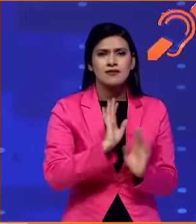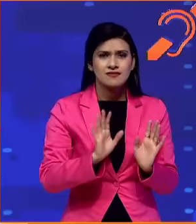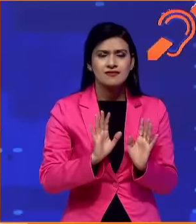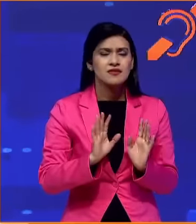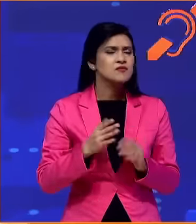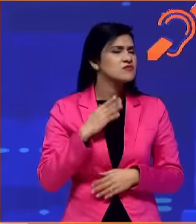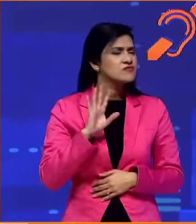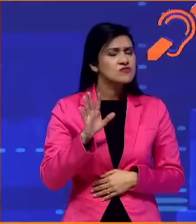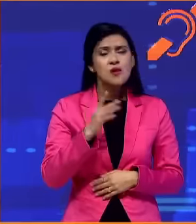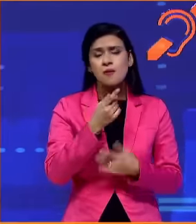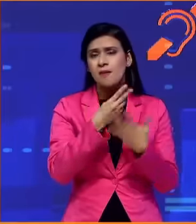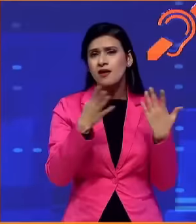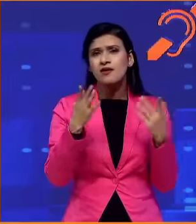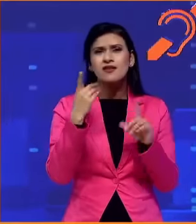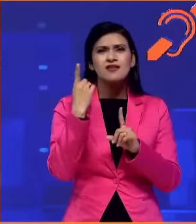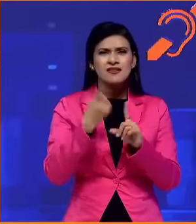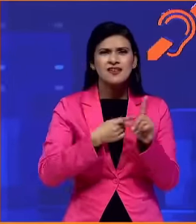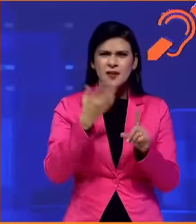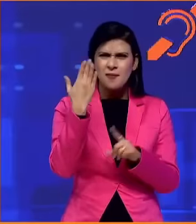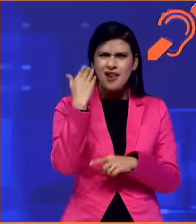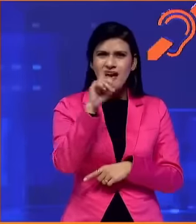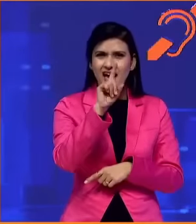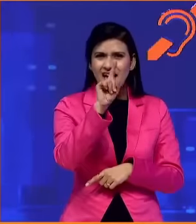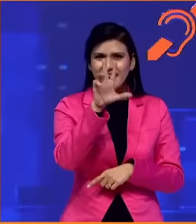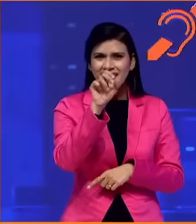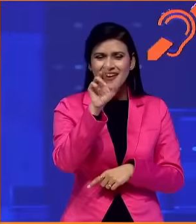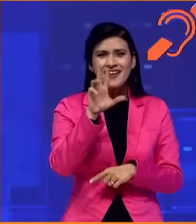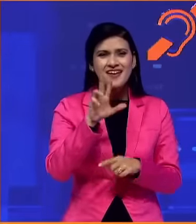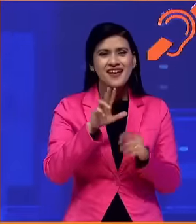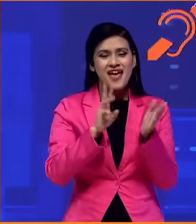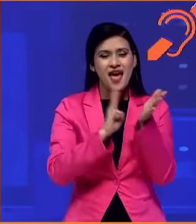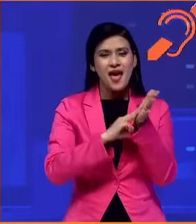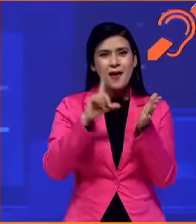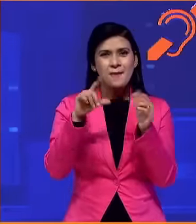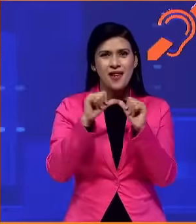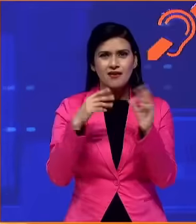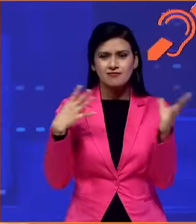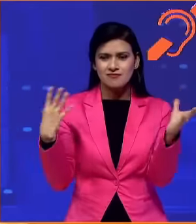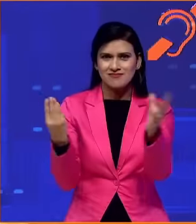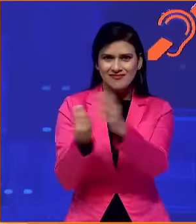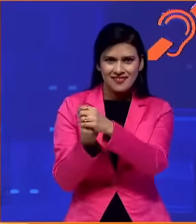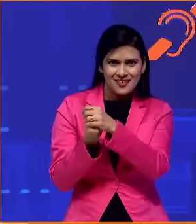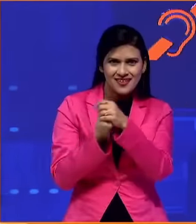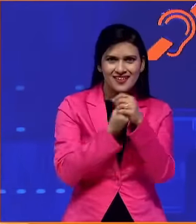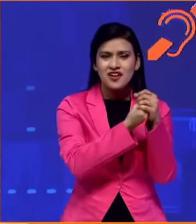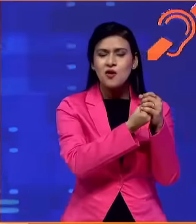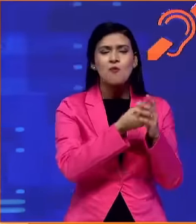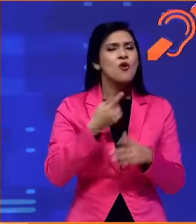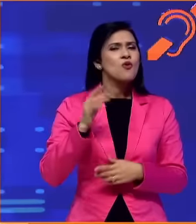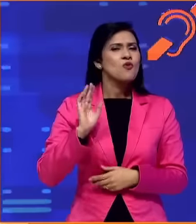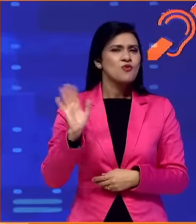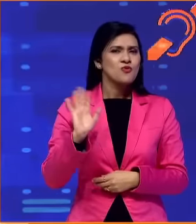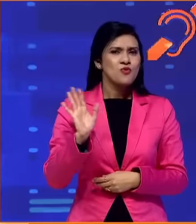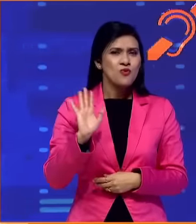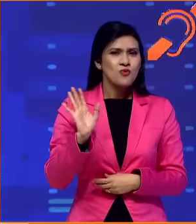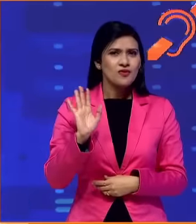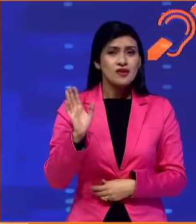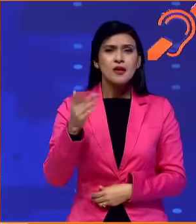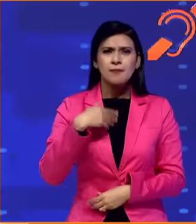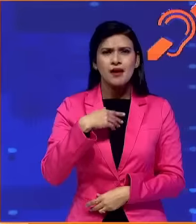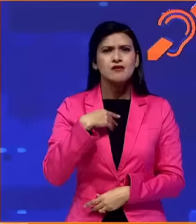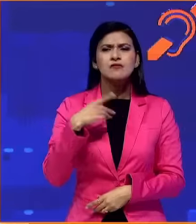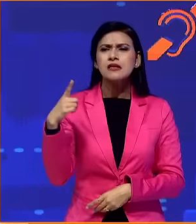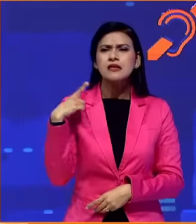सच्चाईयहीहै। नहीं,लेकिनआपनेउन18विधायकोंकोतोलेहीलियाथा। हमनेउन्हेंनहींलिया।हमसभीनेतृत्व मेंबदलावकीमांगकोलेकरदिल्लीआएथे